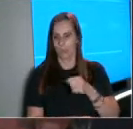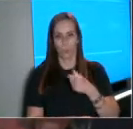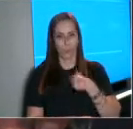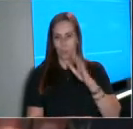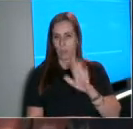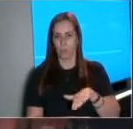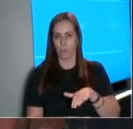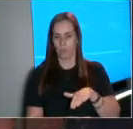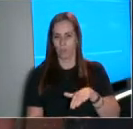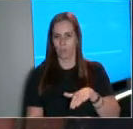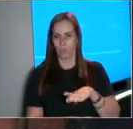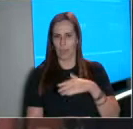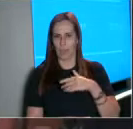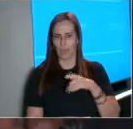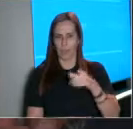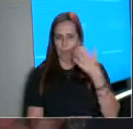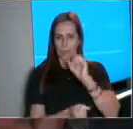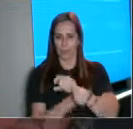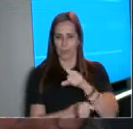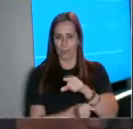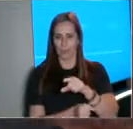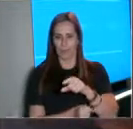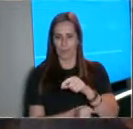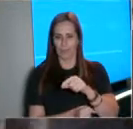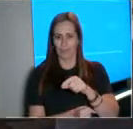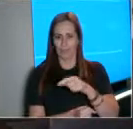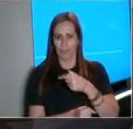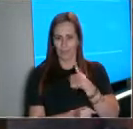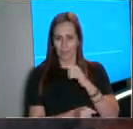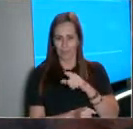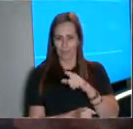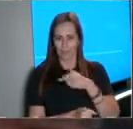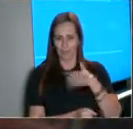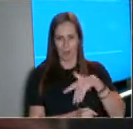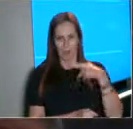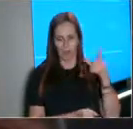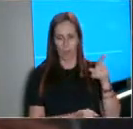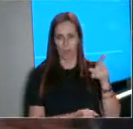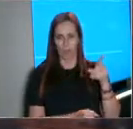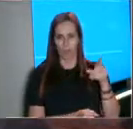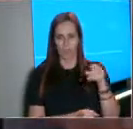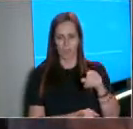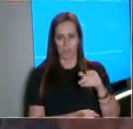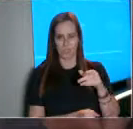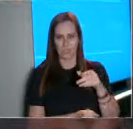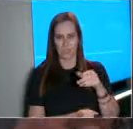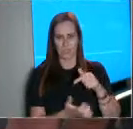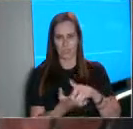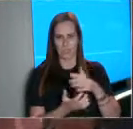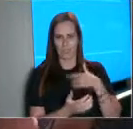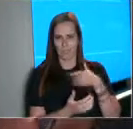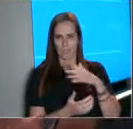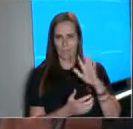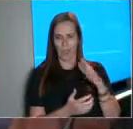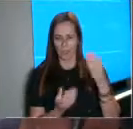אני גם הייתי תקוע בכלא קצת. הוא היה תקוע בסיני. כלא המצרי, כן. אז אני מרגיש אותה, אני... כאילו זה... צדדים